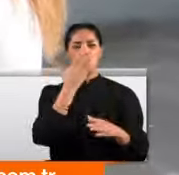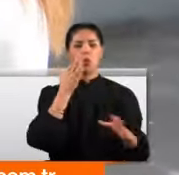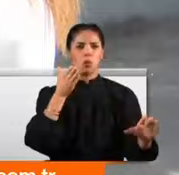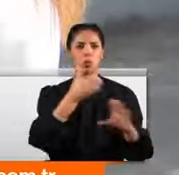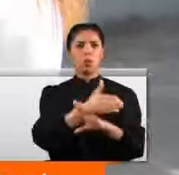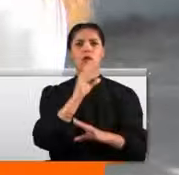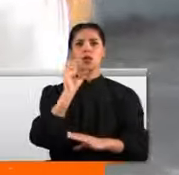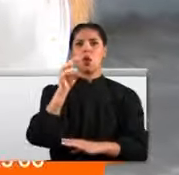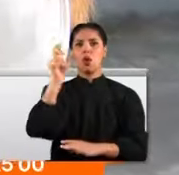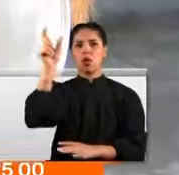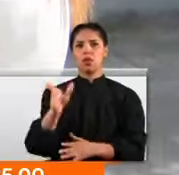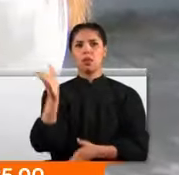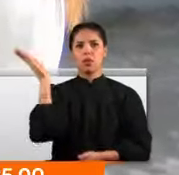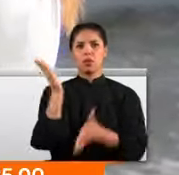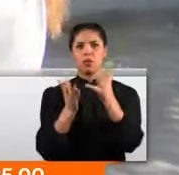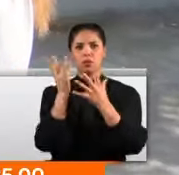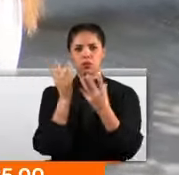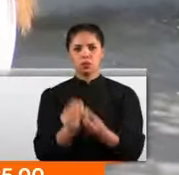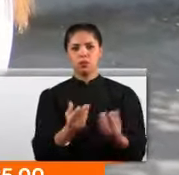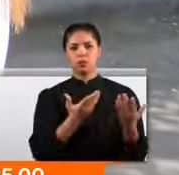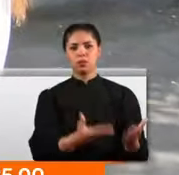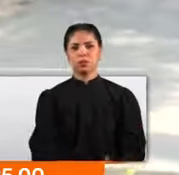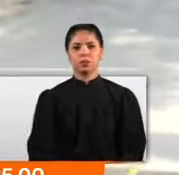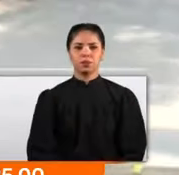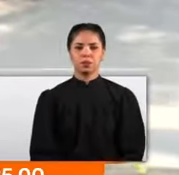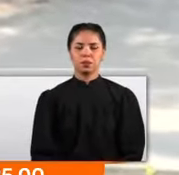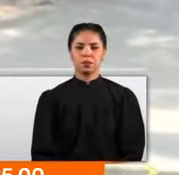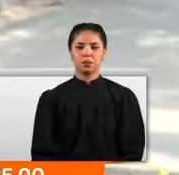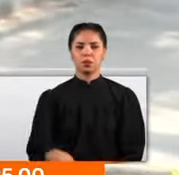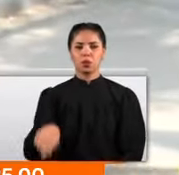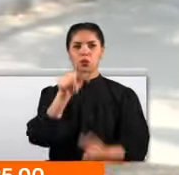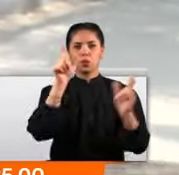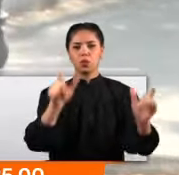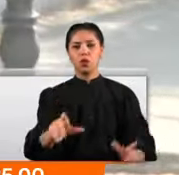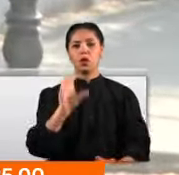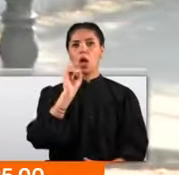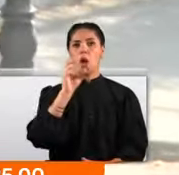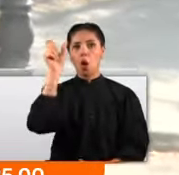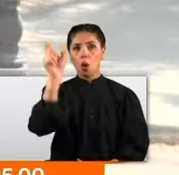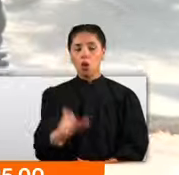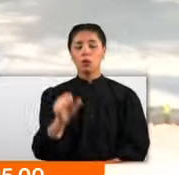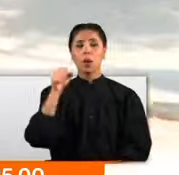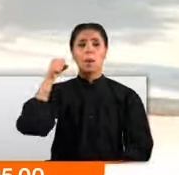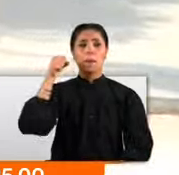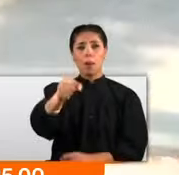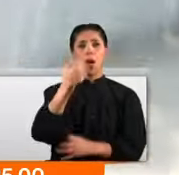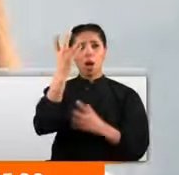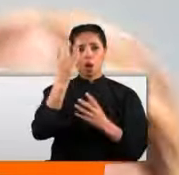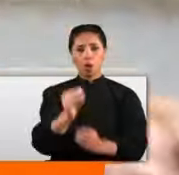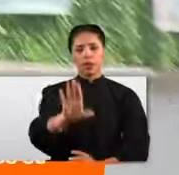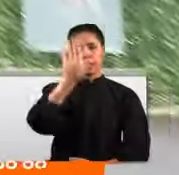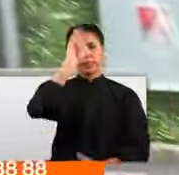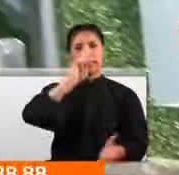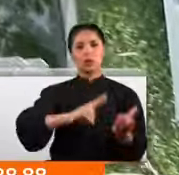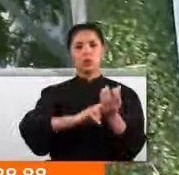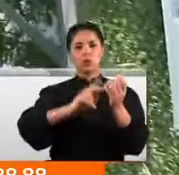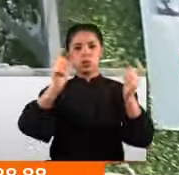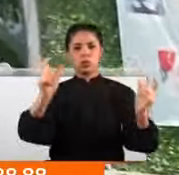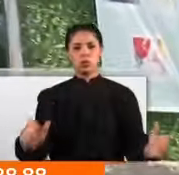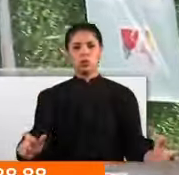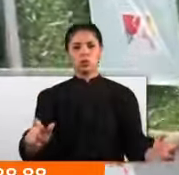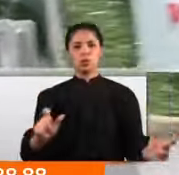çünkü meslektaşımız emek sarf etmiş bir insan. İşte burası öğretmenin yumruklu saldırıya uğradığı İstanbul